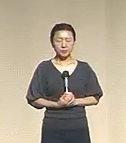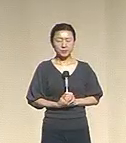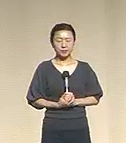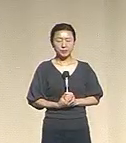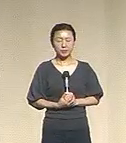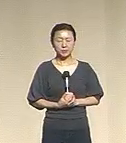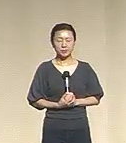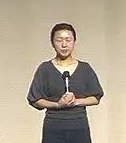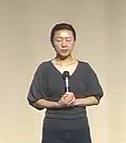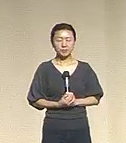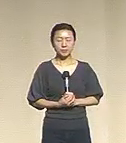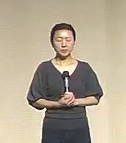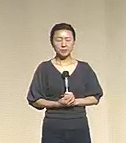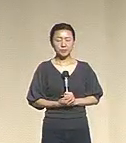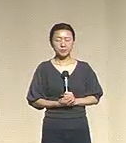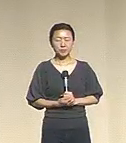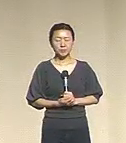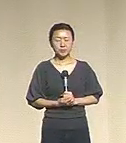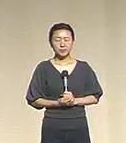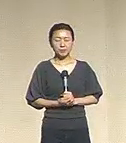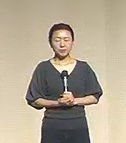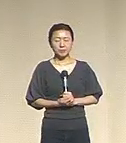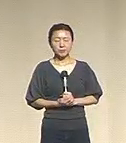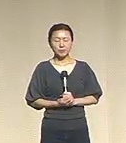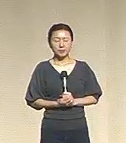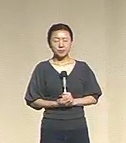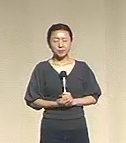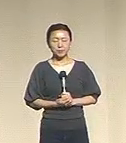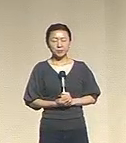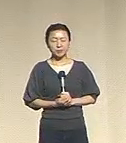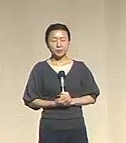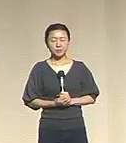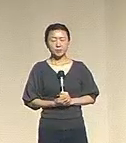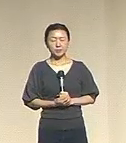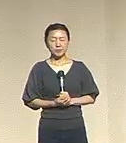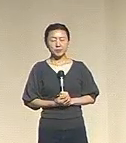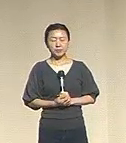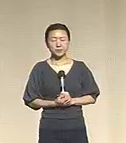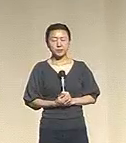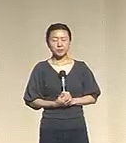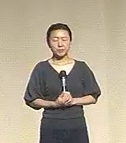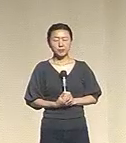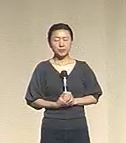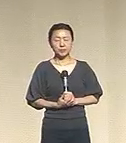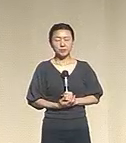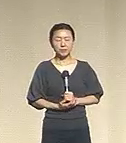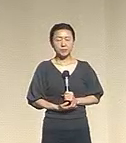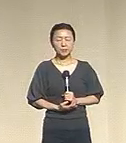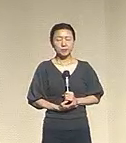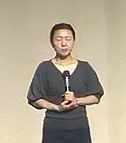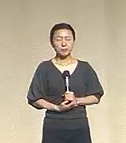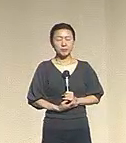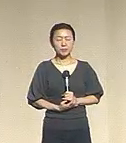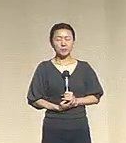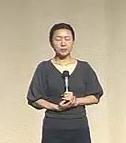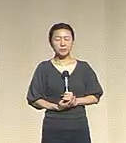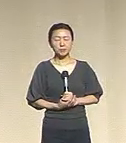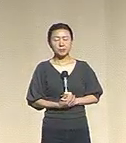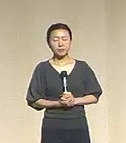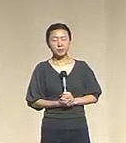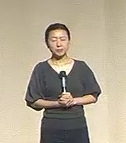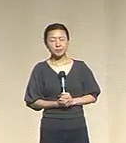하나님 힘든 시대를 살아갑니다. 하나님 아버지요. 그럼에도 불구하고 하나님께서 맡겨주신